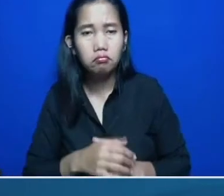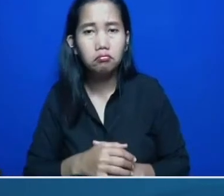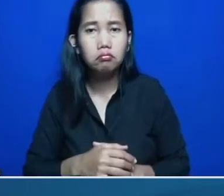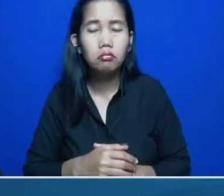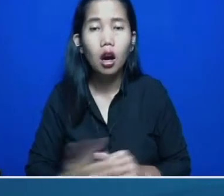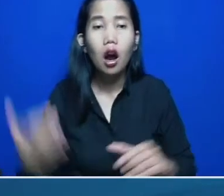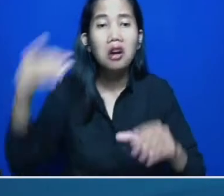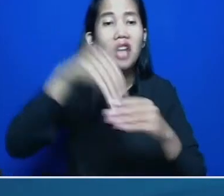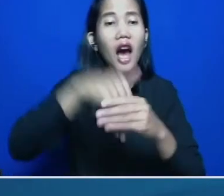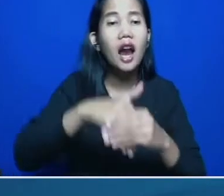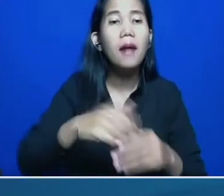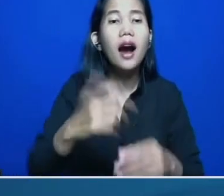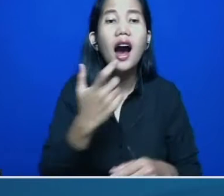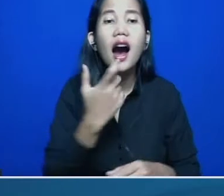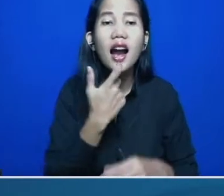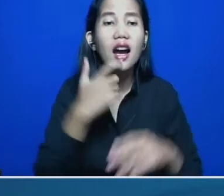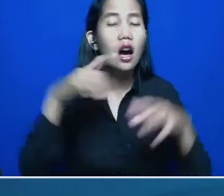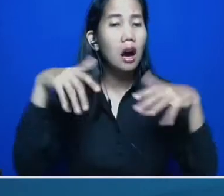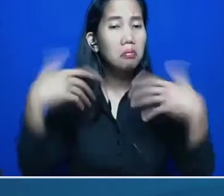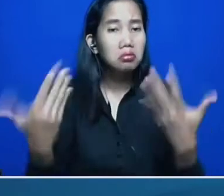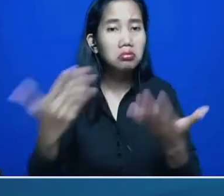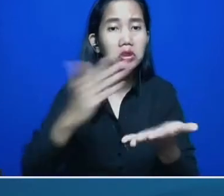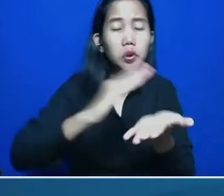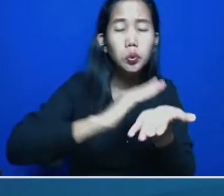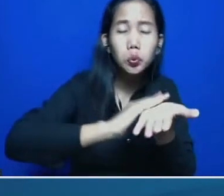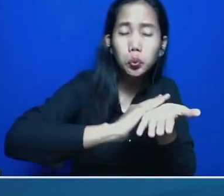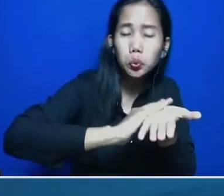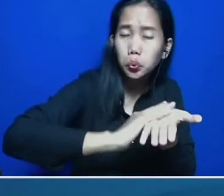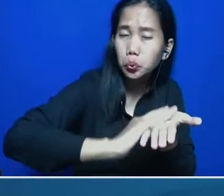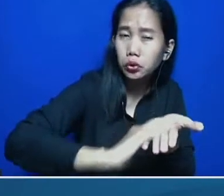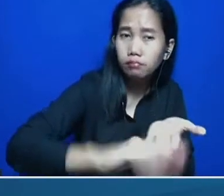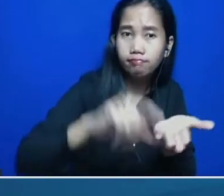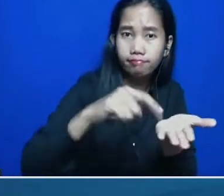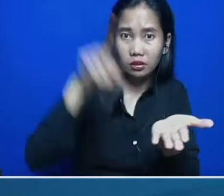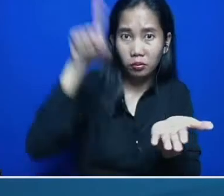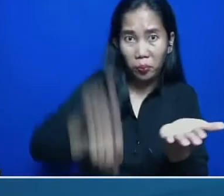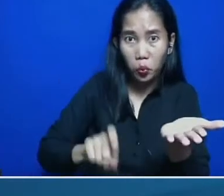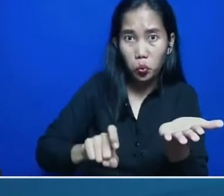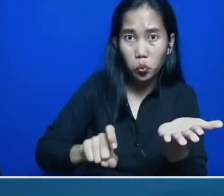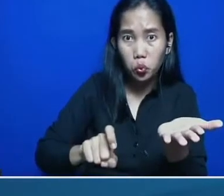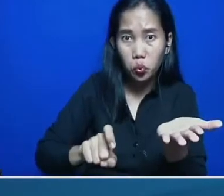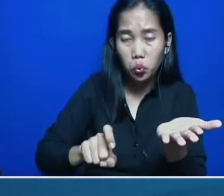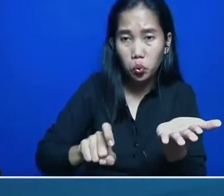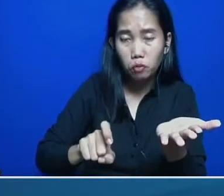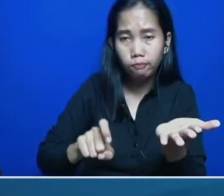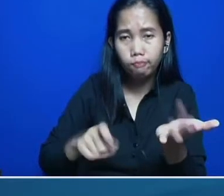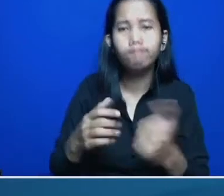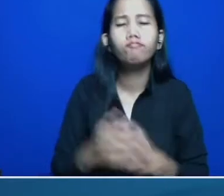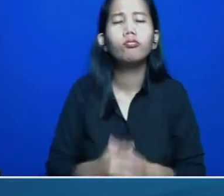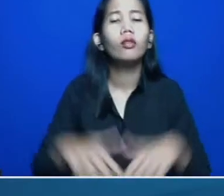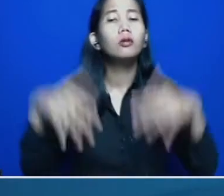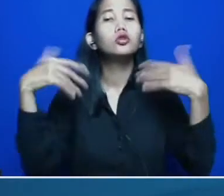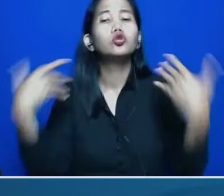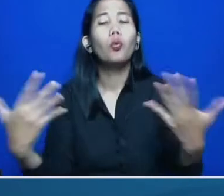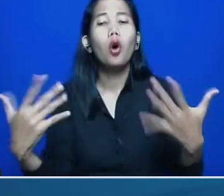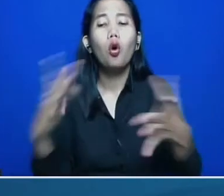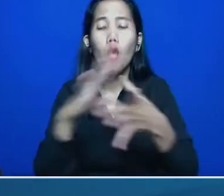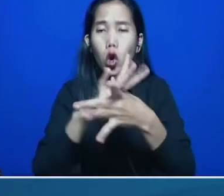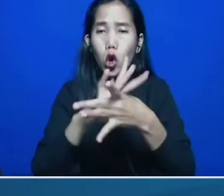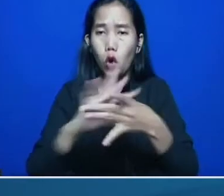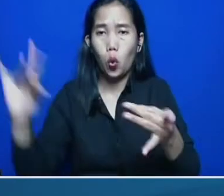kamu seluruhnya semoga roh jiwa dan tubuhmu terpelihara sempurna